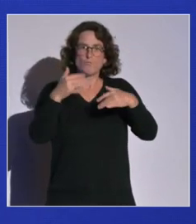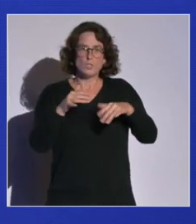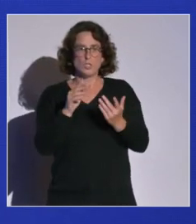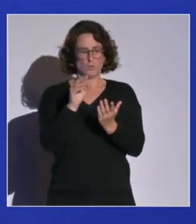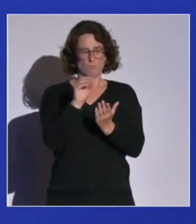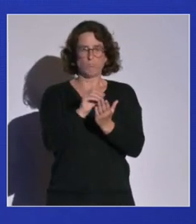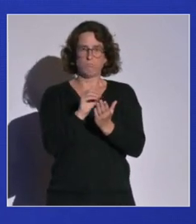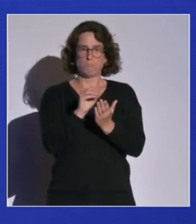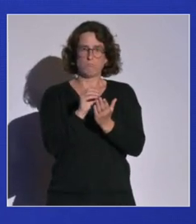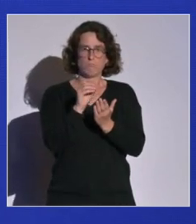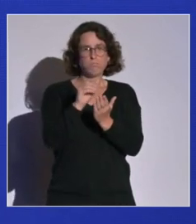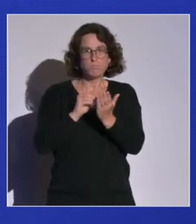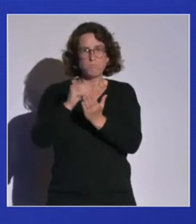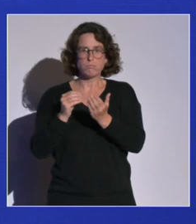philosophie